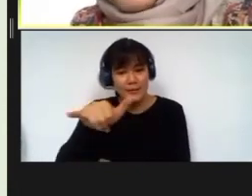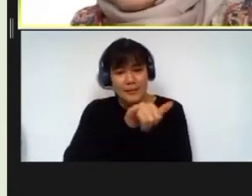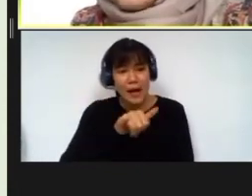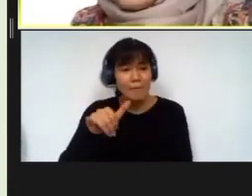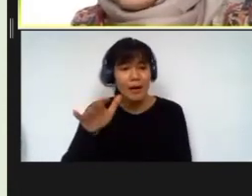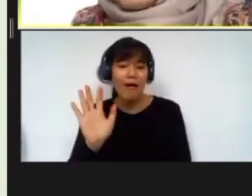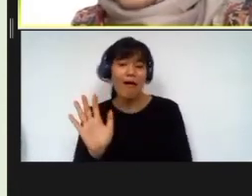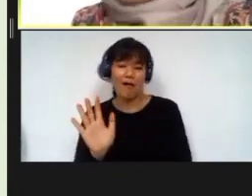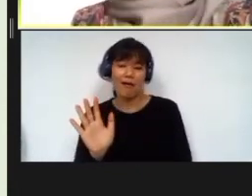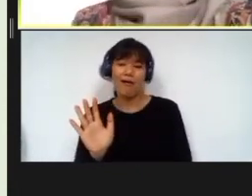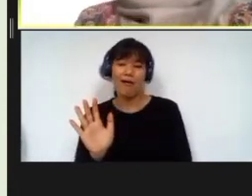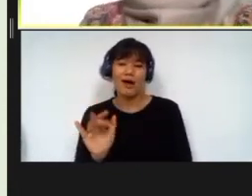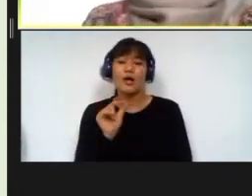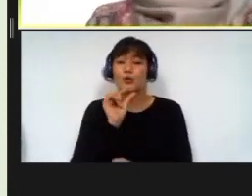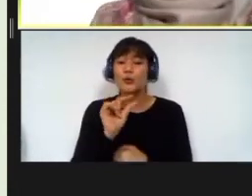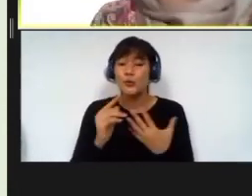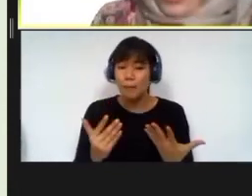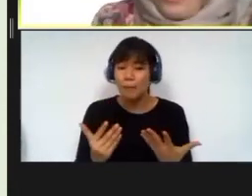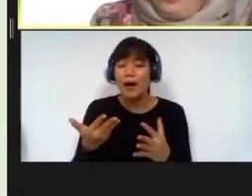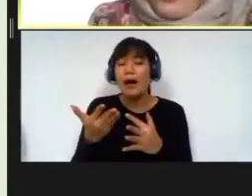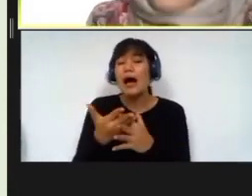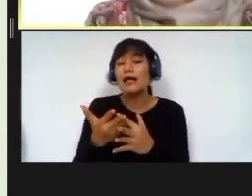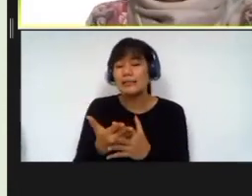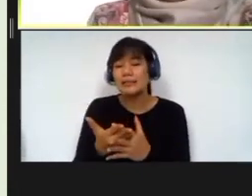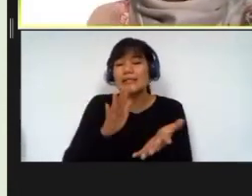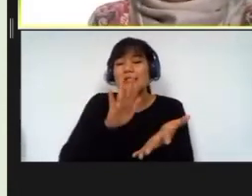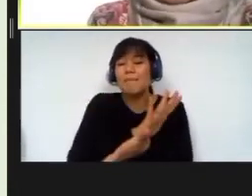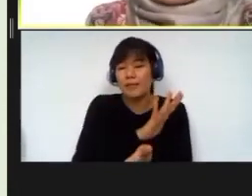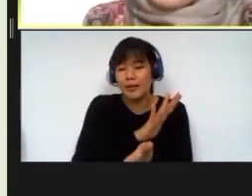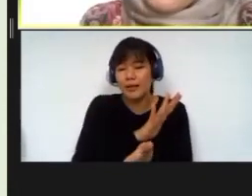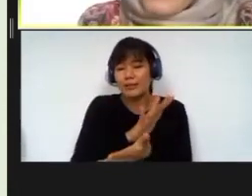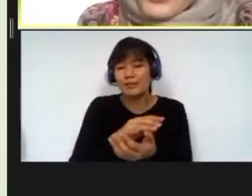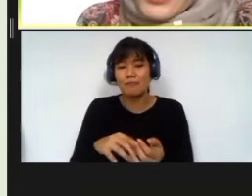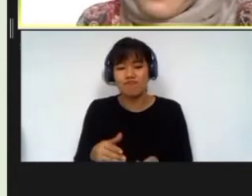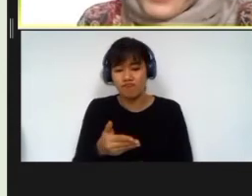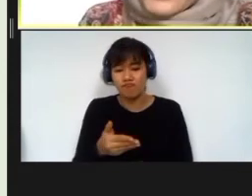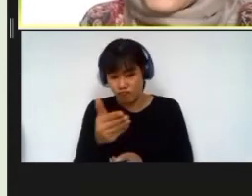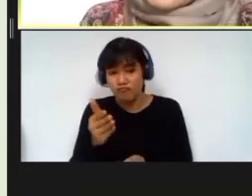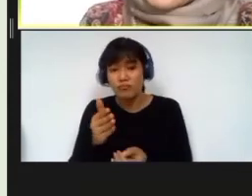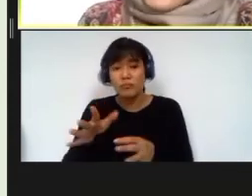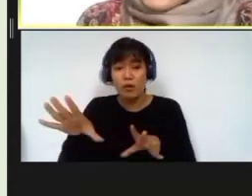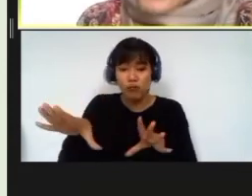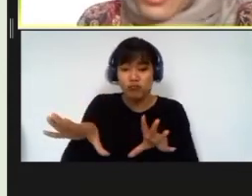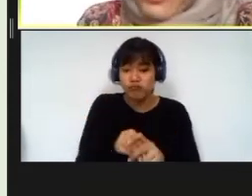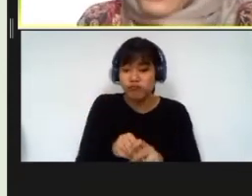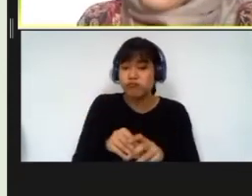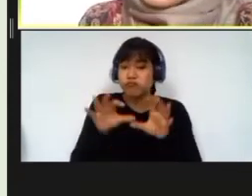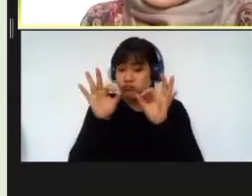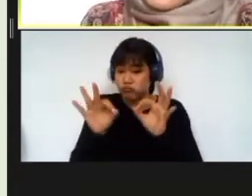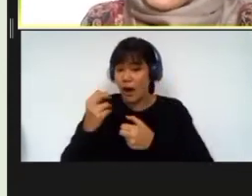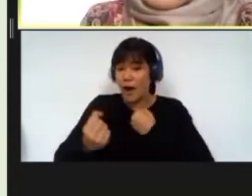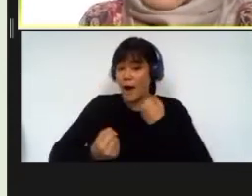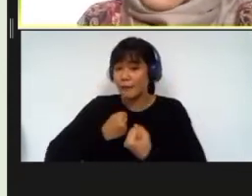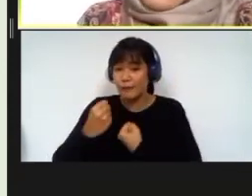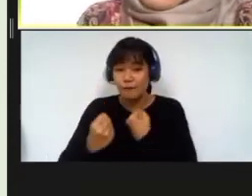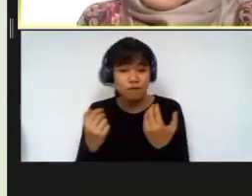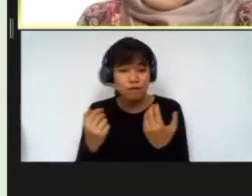dalam berbagai peluang, apakah mereka bisa berpartisipasi secara aktif gitu